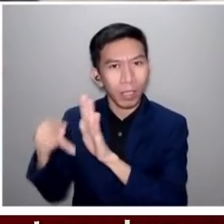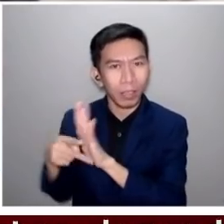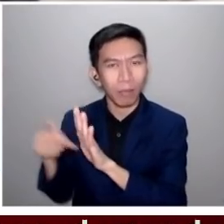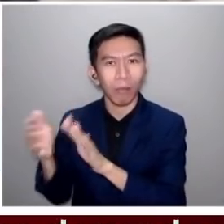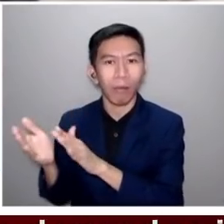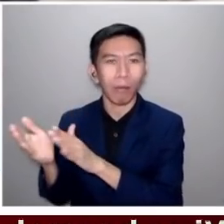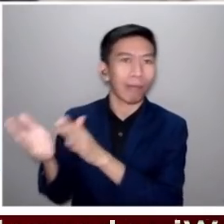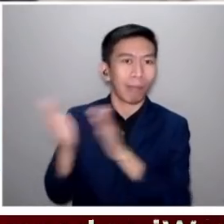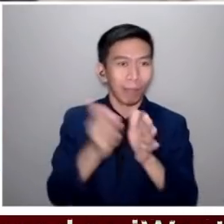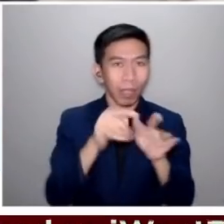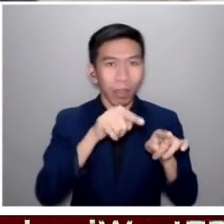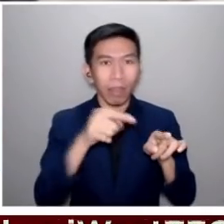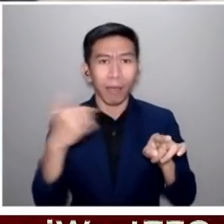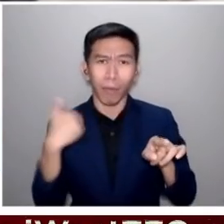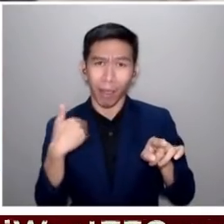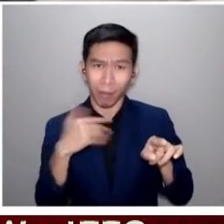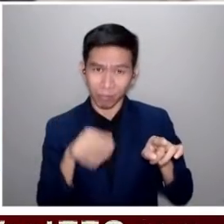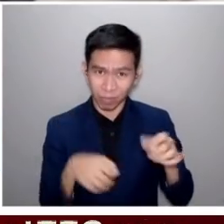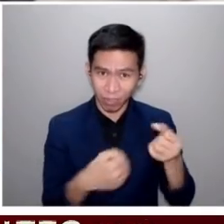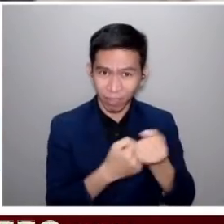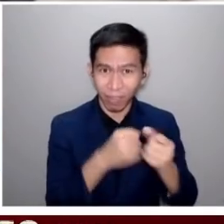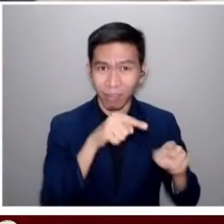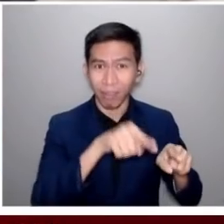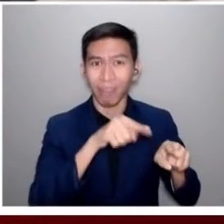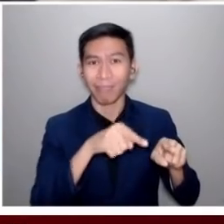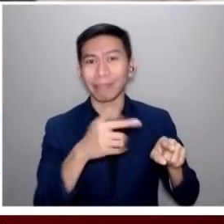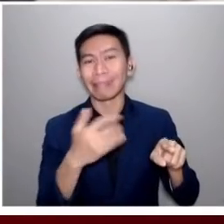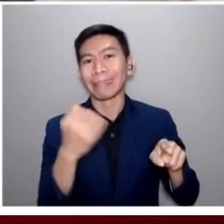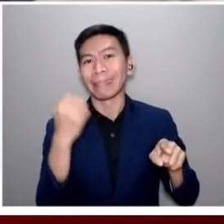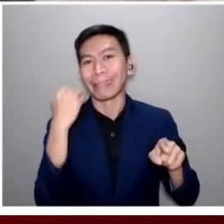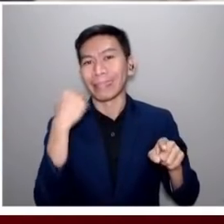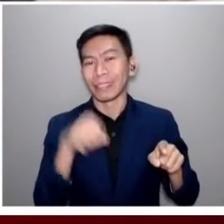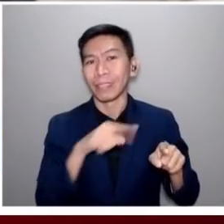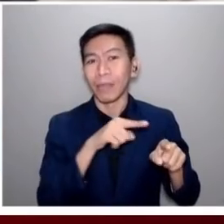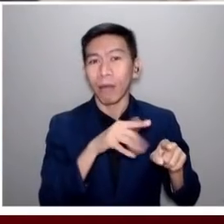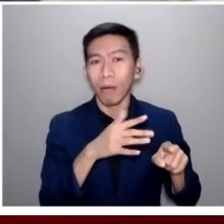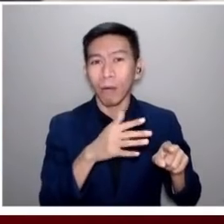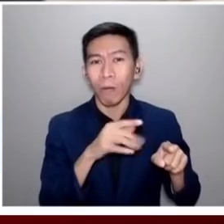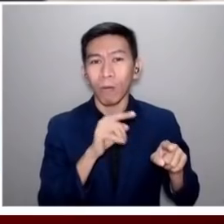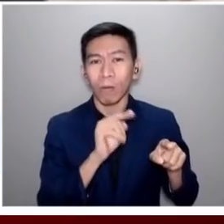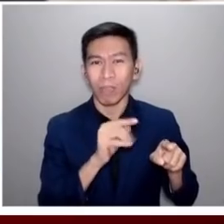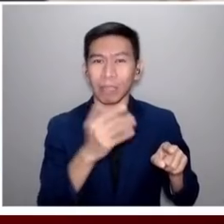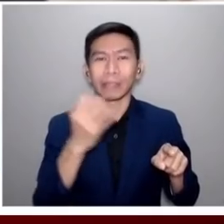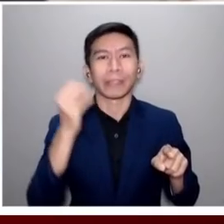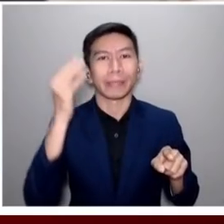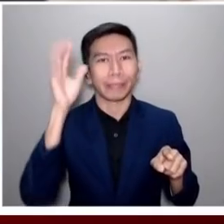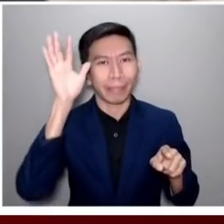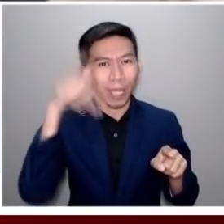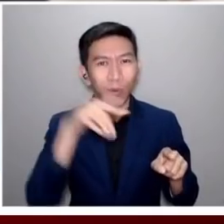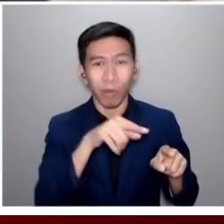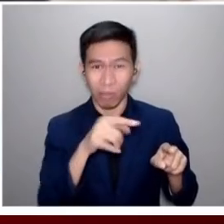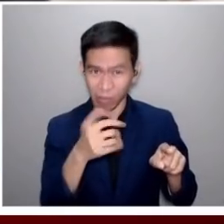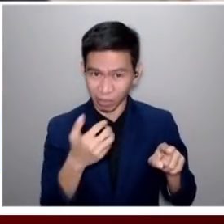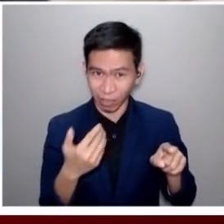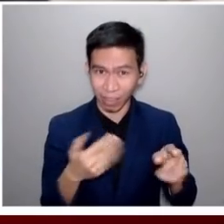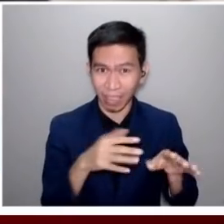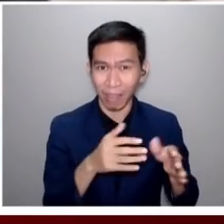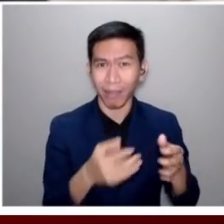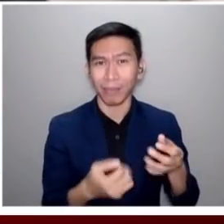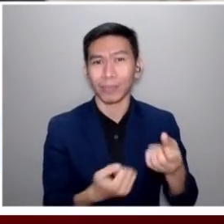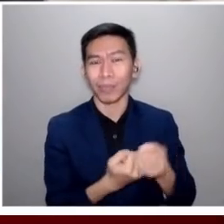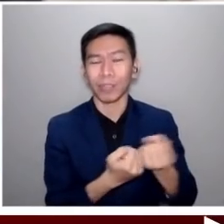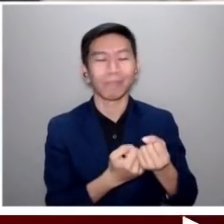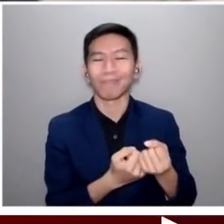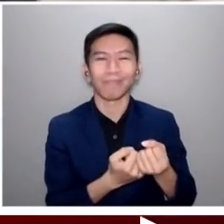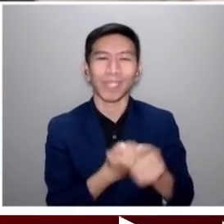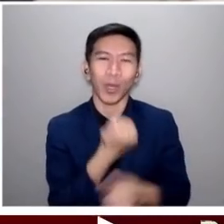yung tolongges. Bibigyan pa natin ng bonus yung matigas ang ulo para maling gobyerno yata yon.